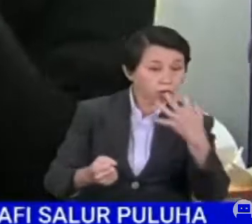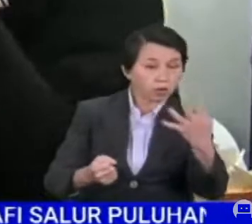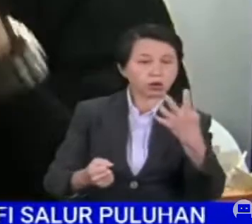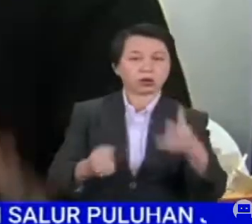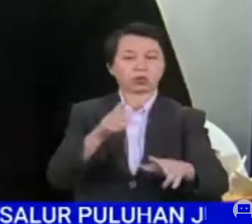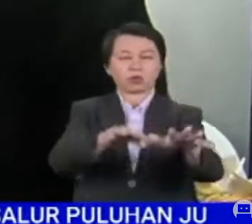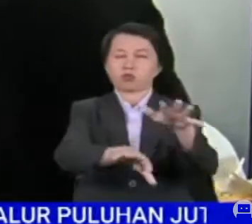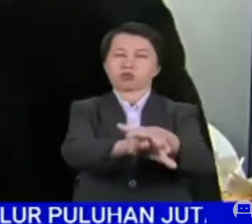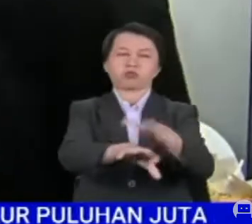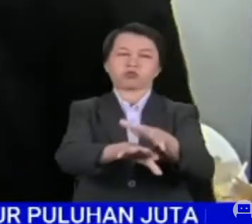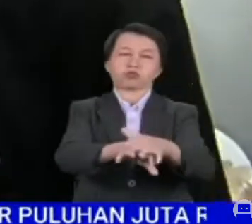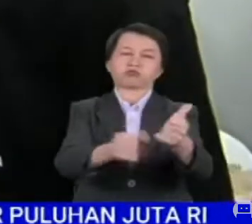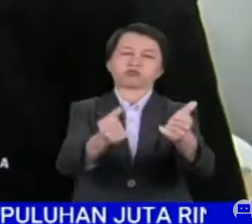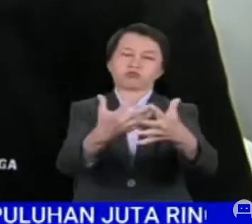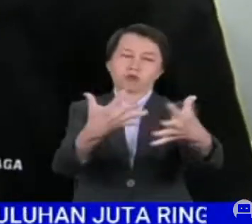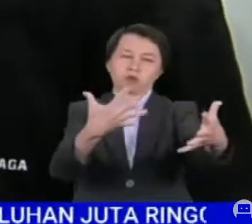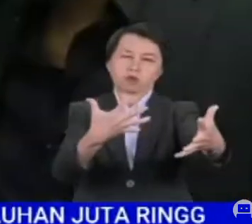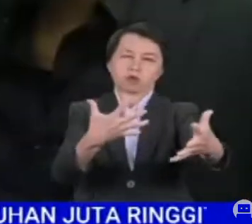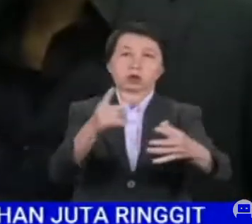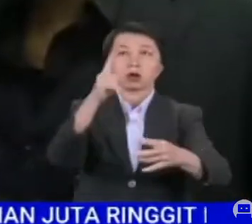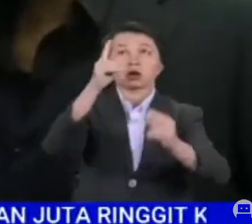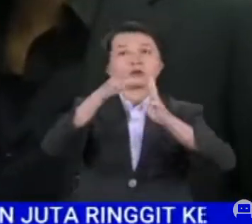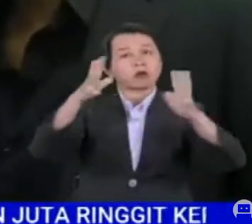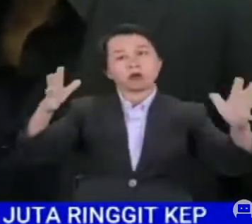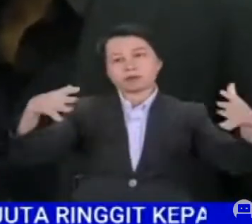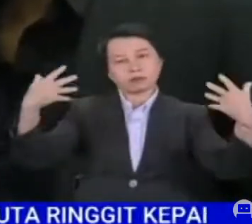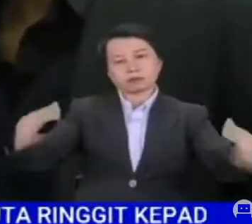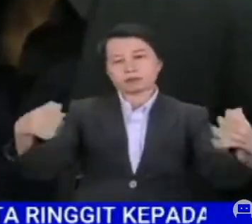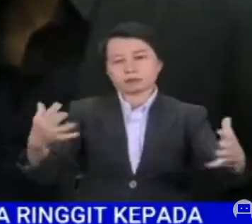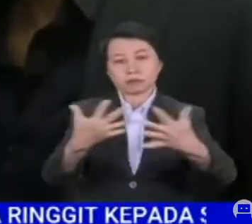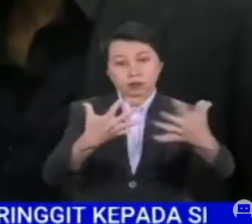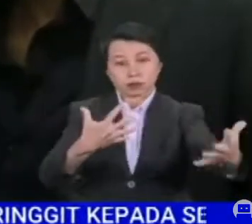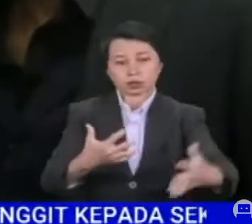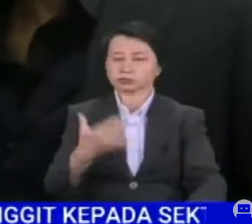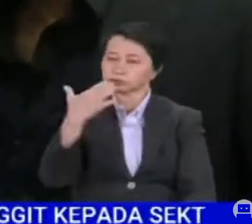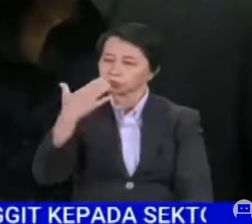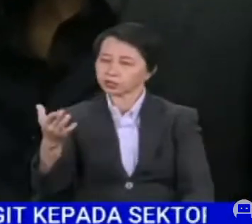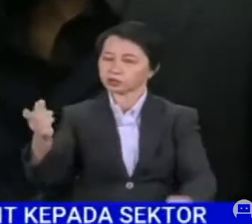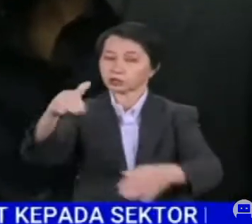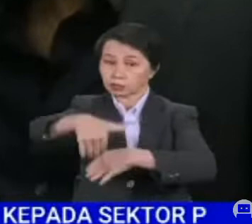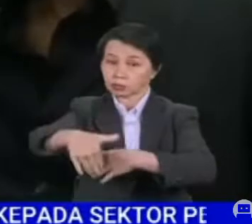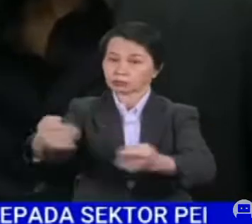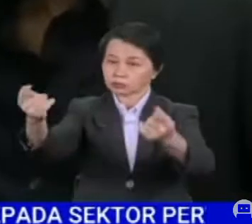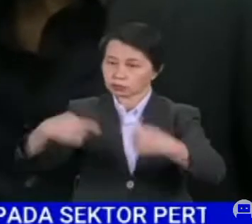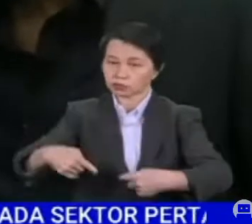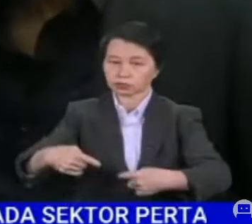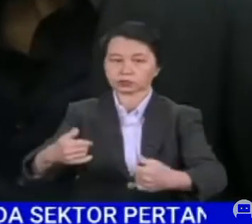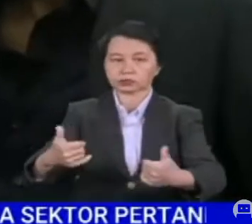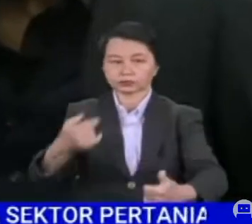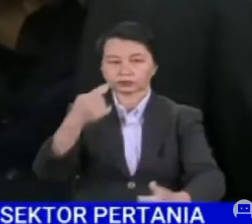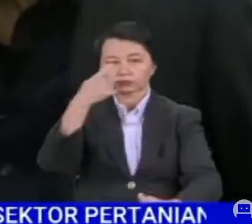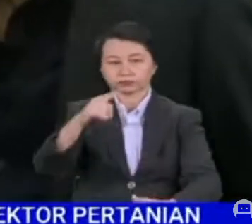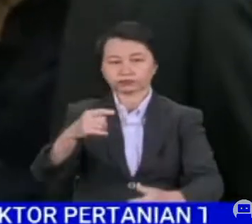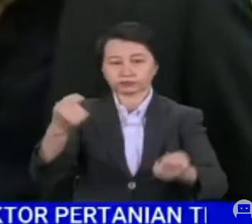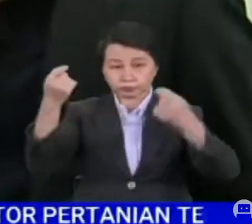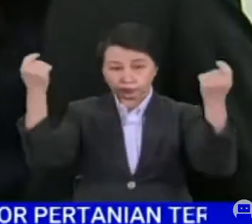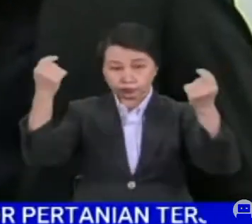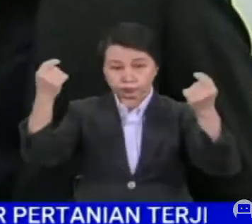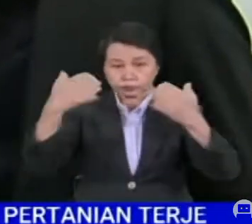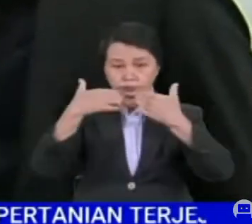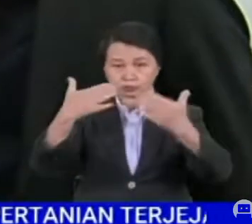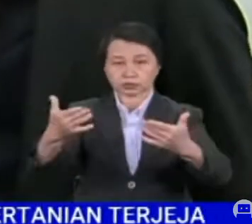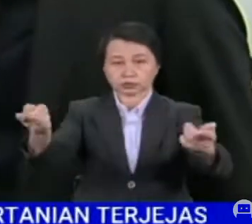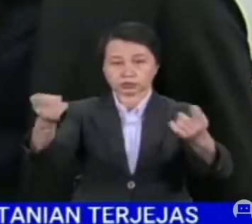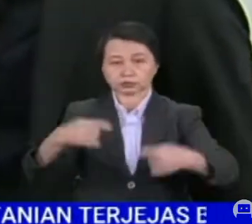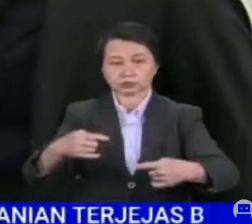crowd yang diorang punya energy tu, Allahu Akbar. Kita nak ucap terima kasih kepada yang datang malam ni. Havoc Food Festival. Terima kasih kerana